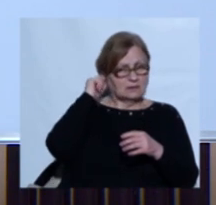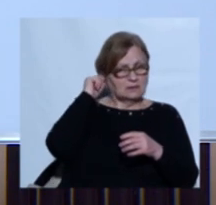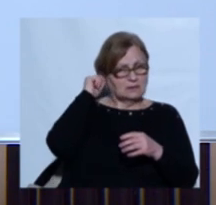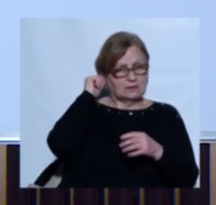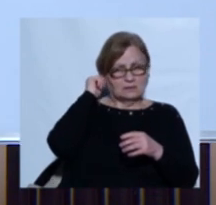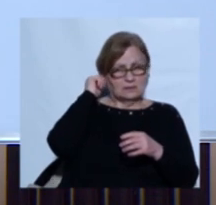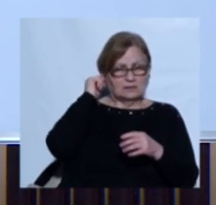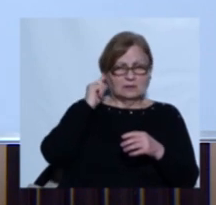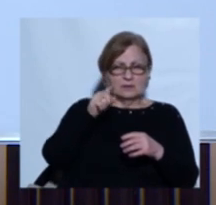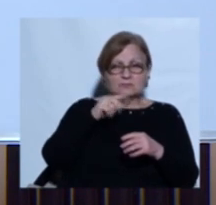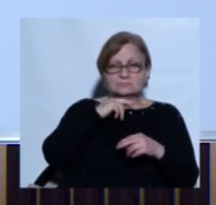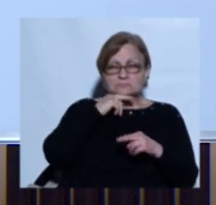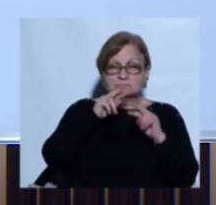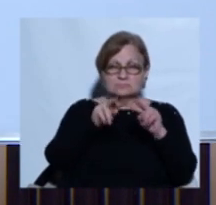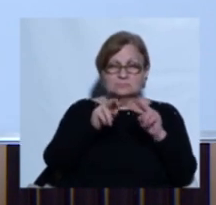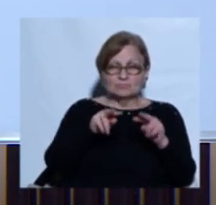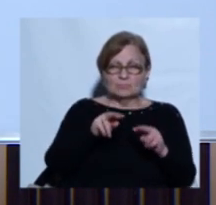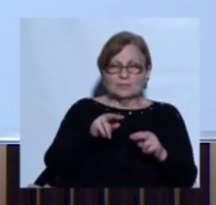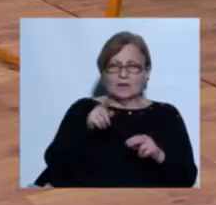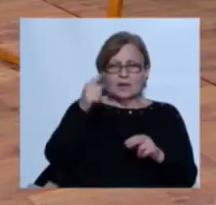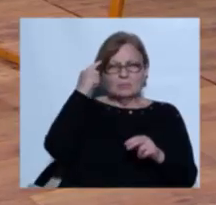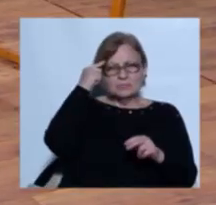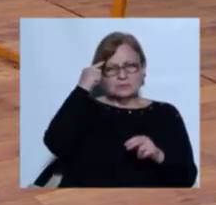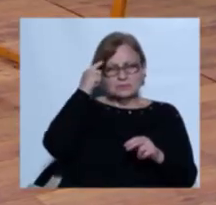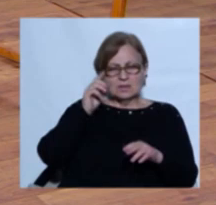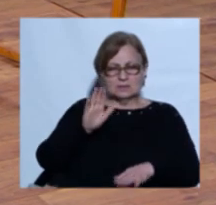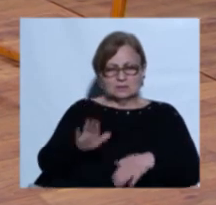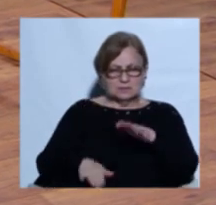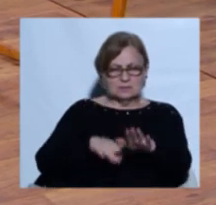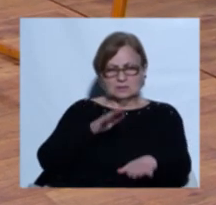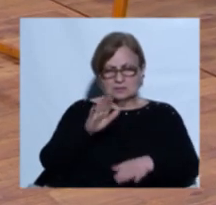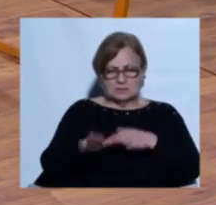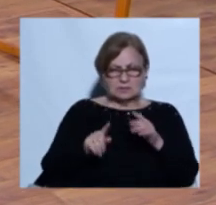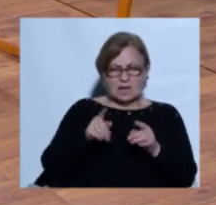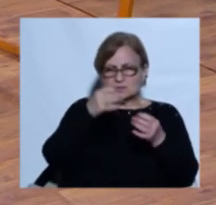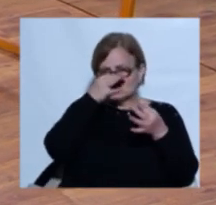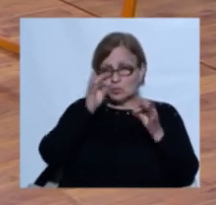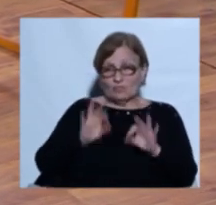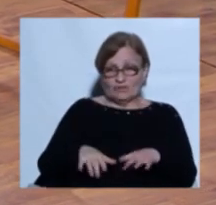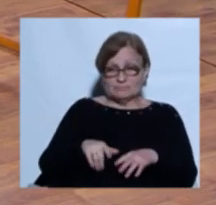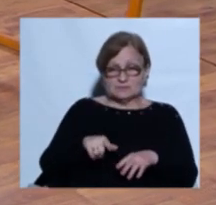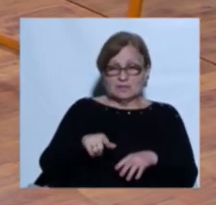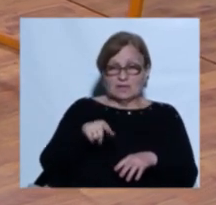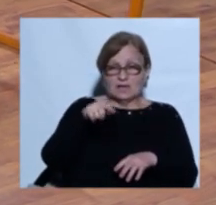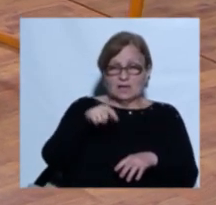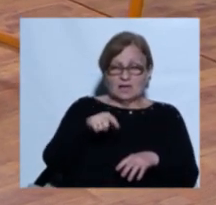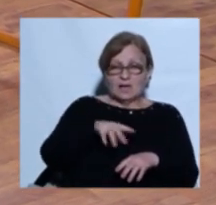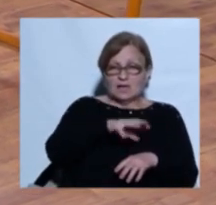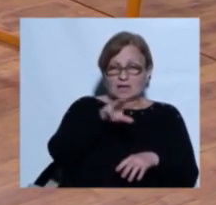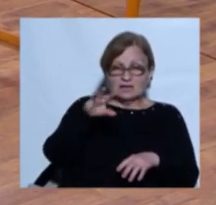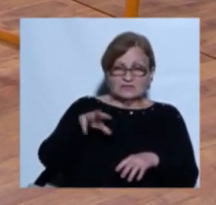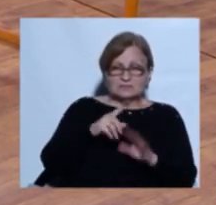დაკვირვებას, რასტოვებს დიდი ბელადი, აქ ნაფეხურებზია ხომ საუბარი, კვალზე. მაგრამ ამას